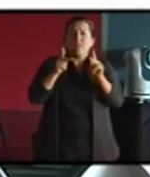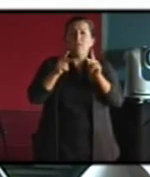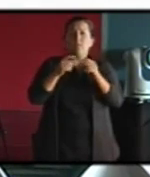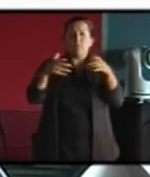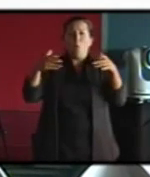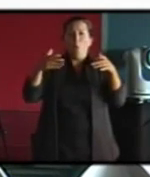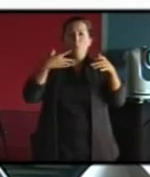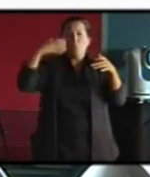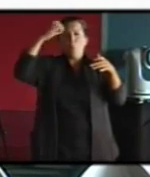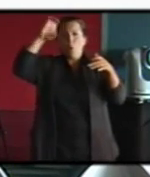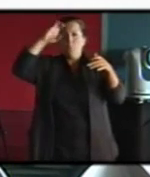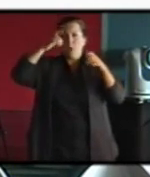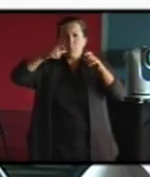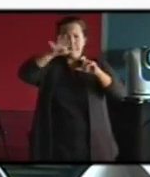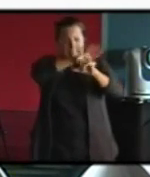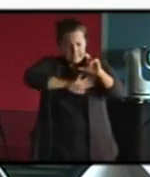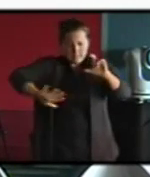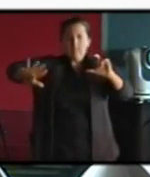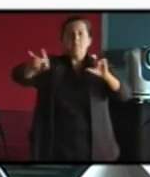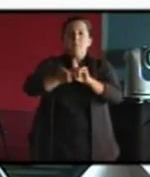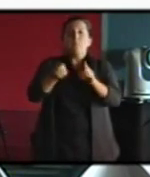villes européennes, mais aussi de villes moyennes.